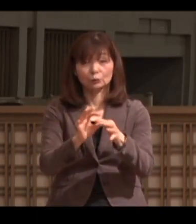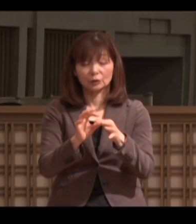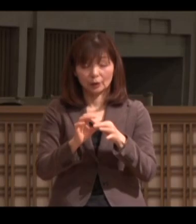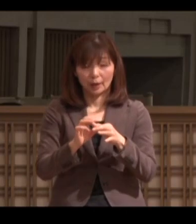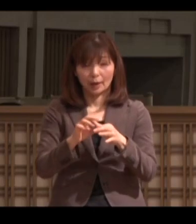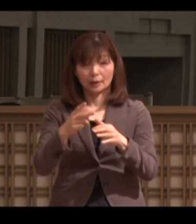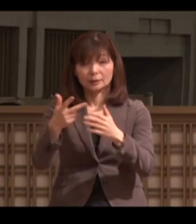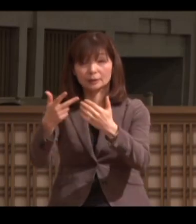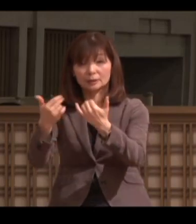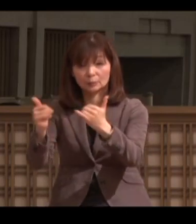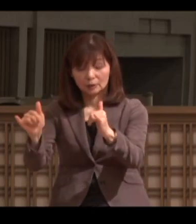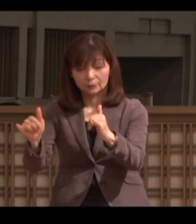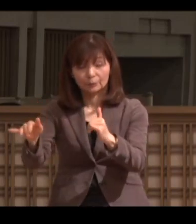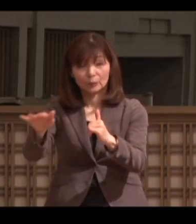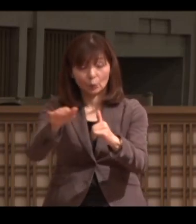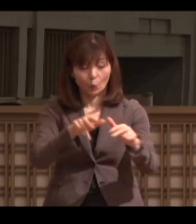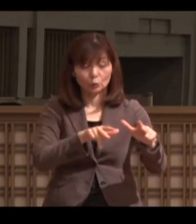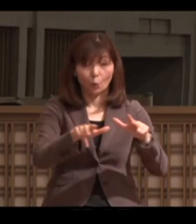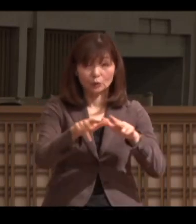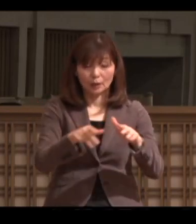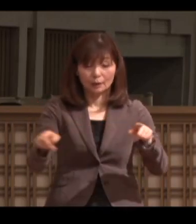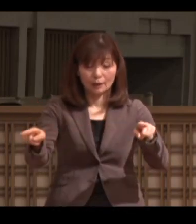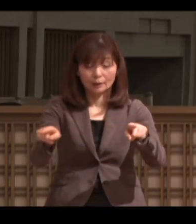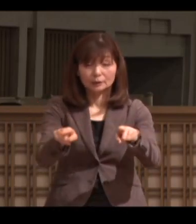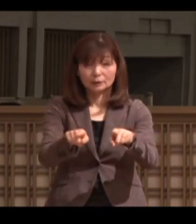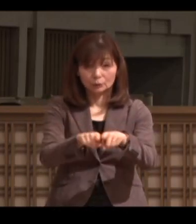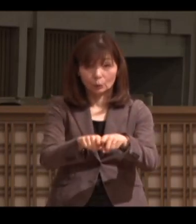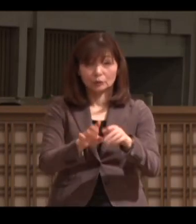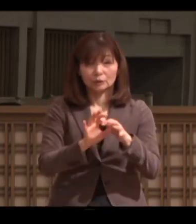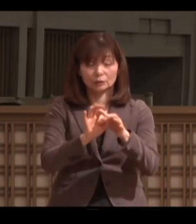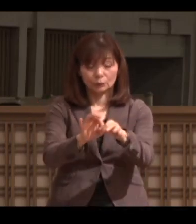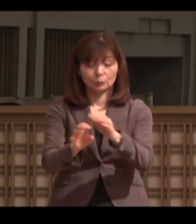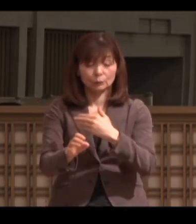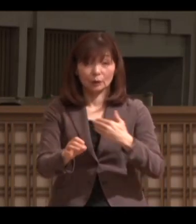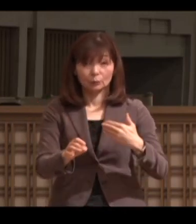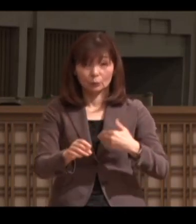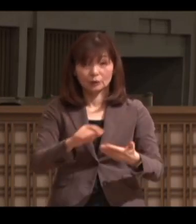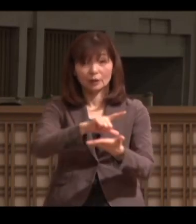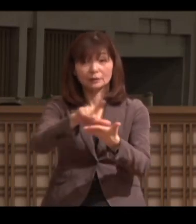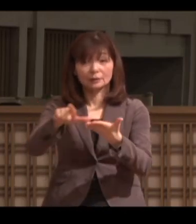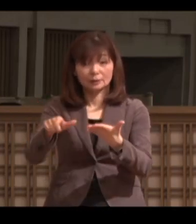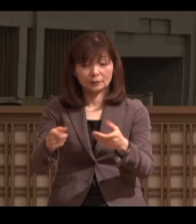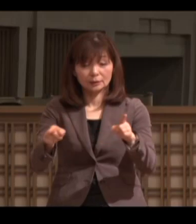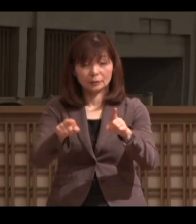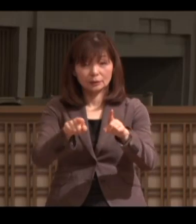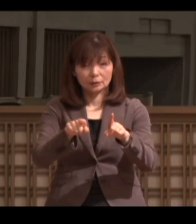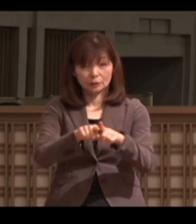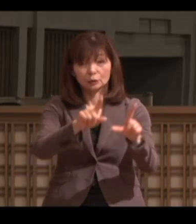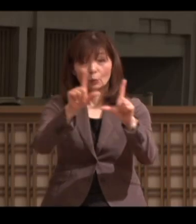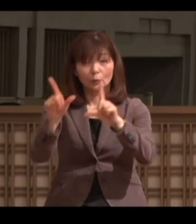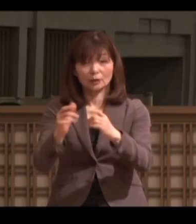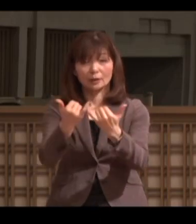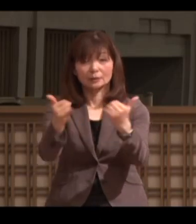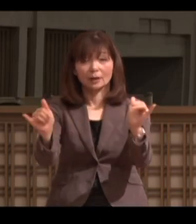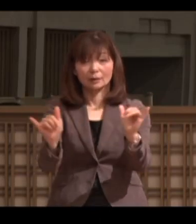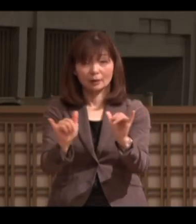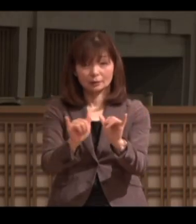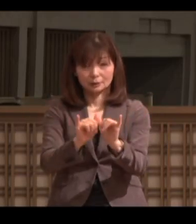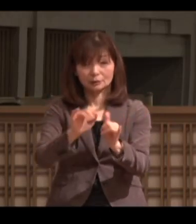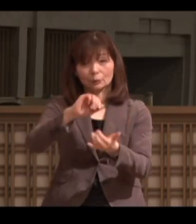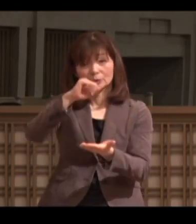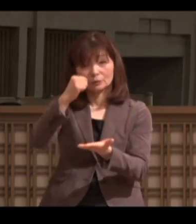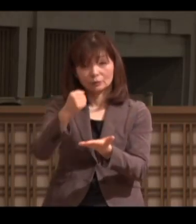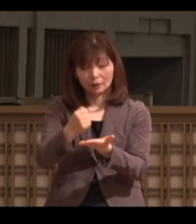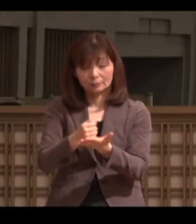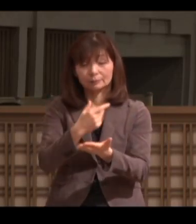ね市民と行政が一緒になって持続可能な地域強制社会これを